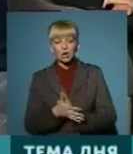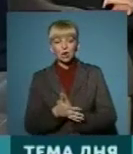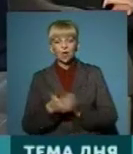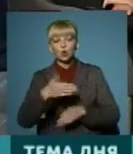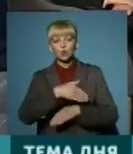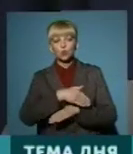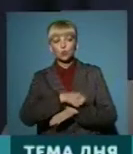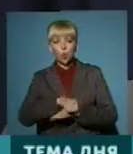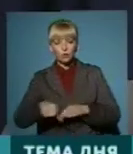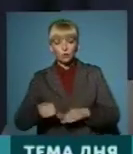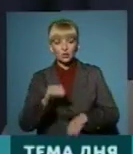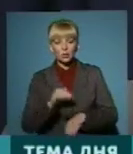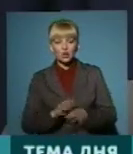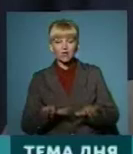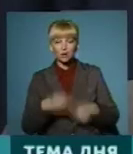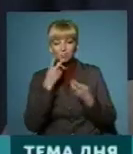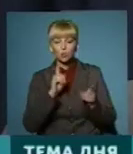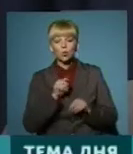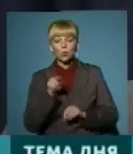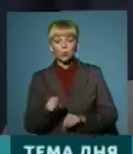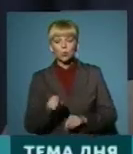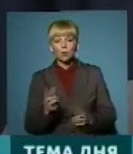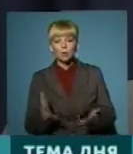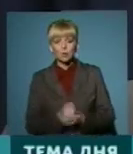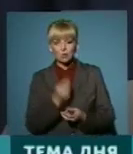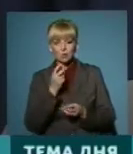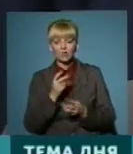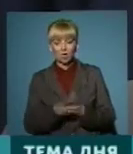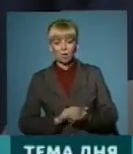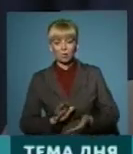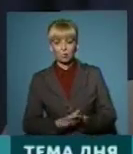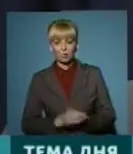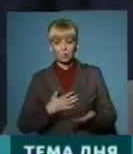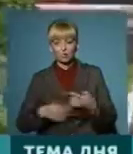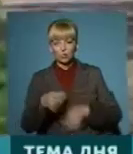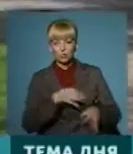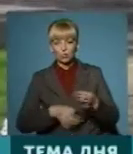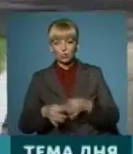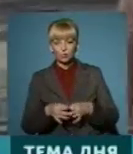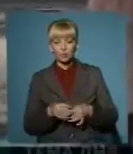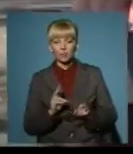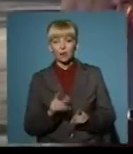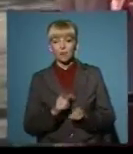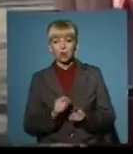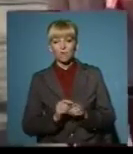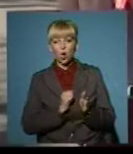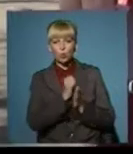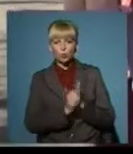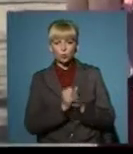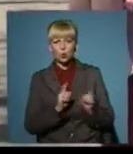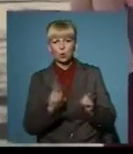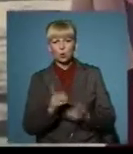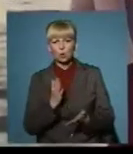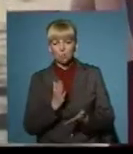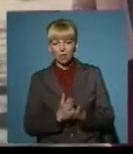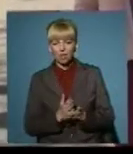зовнішній фон. От давайте подивимося, що тоді вийшло, і далі продовжимо наше обговорення. Як правило, штукатурка або ще щось